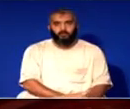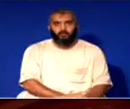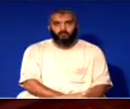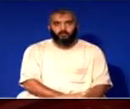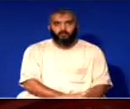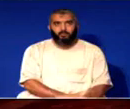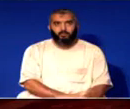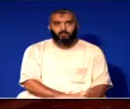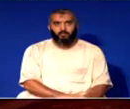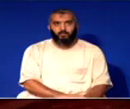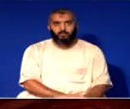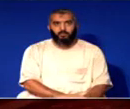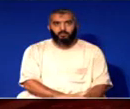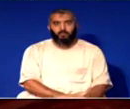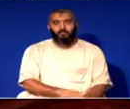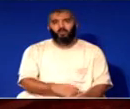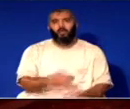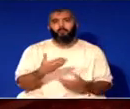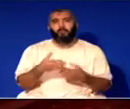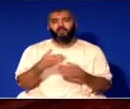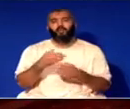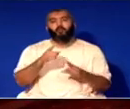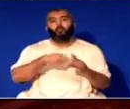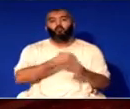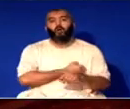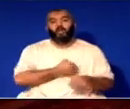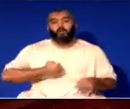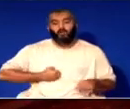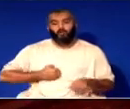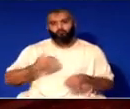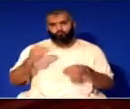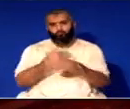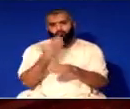في رمضان هذا اللي جاز علينا، في هذا رمضان. في رمضان نعم.